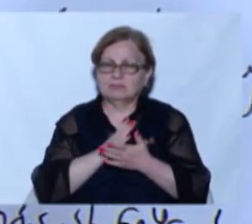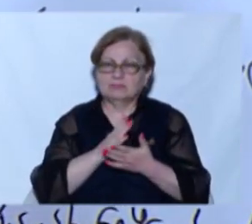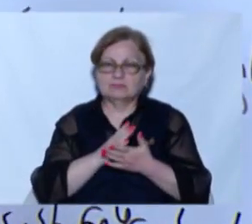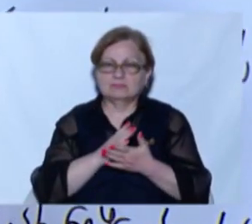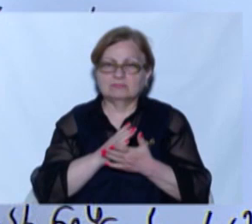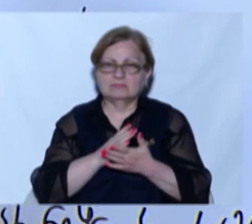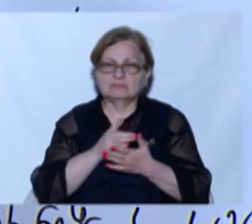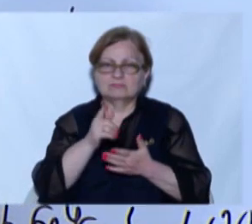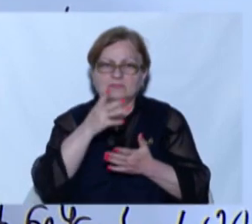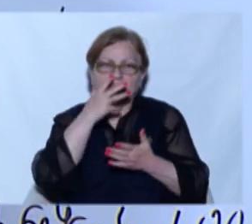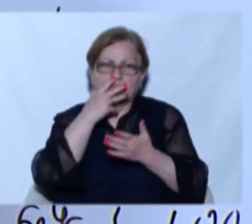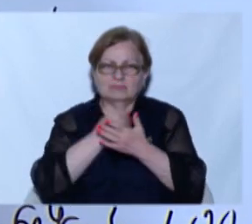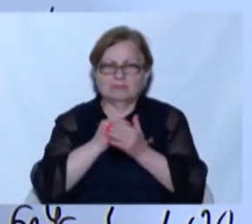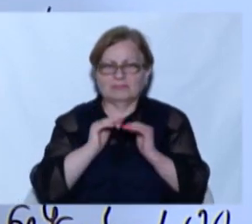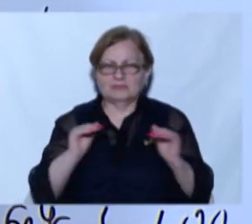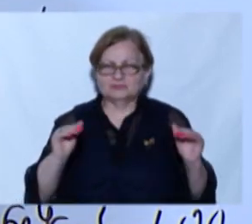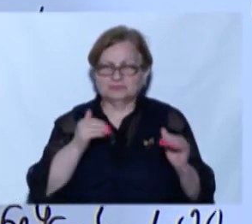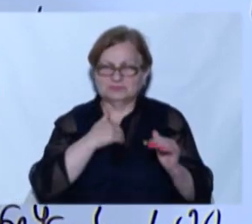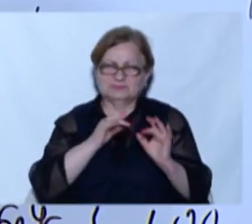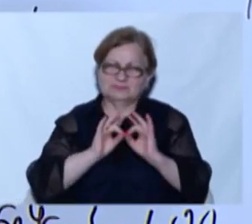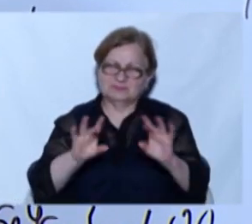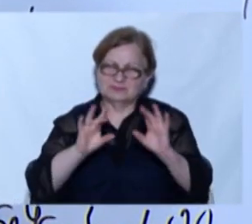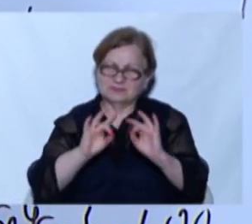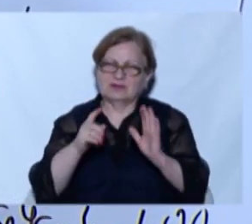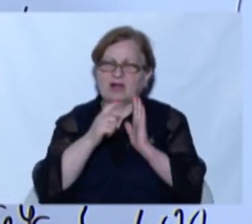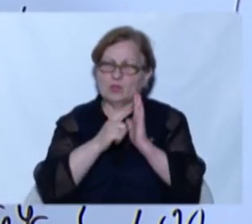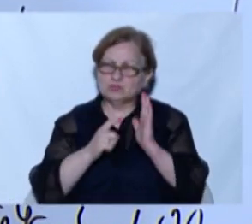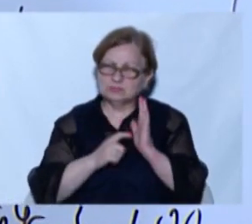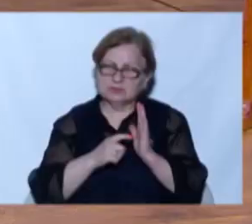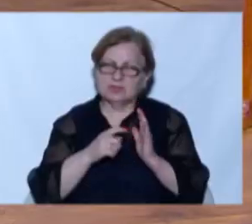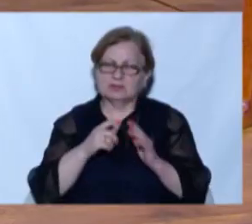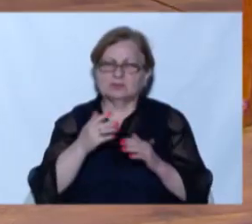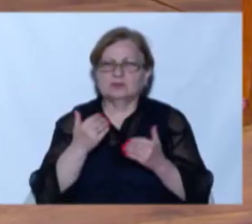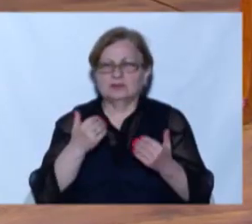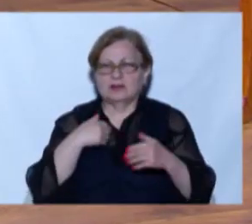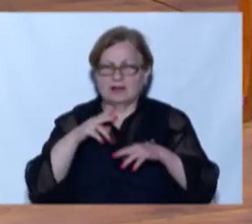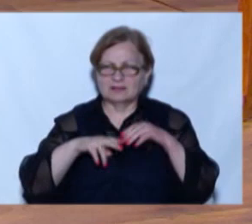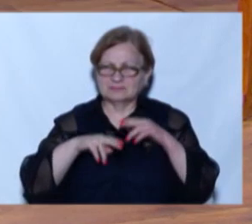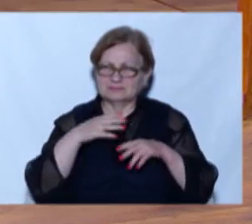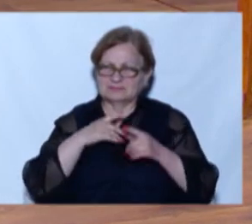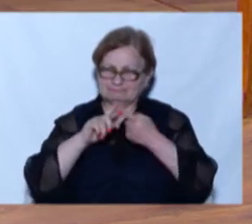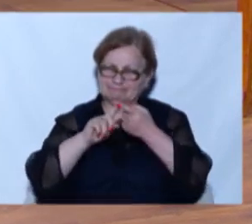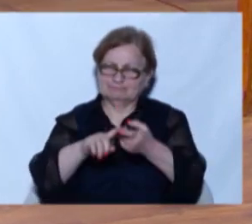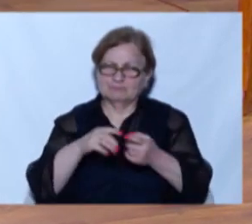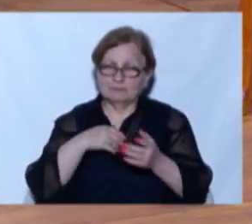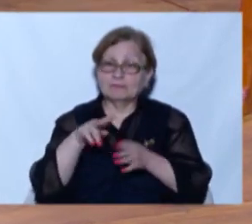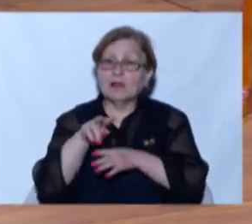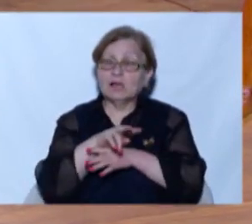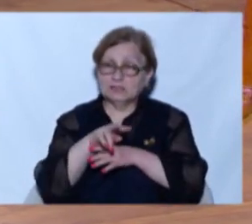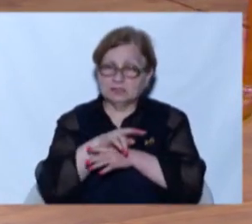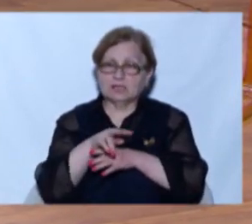შენს მოსწავლეებსაც გინდა გაუზიარო, კლასში შეიტანო ეს განწყობა. ცხადია ლიტერატურის